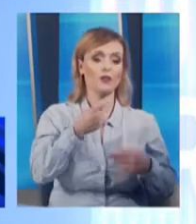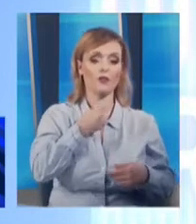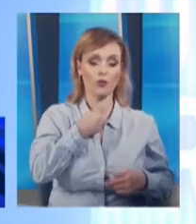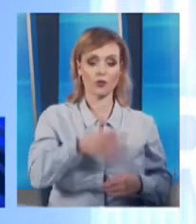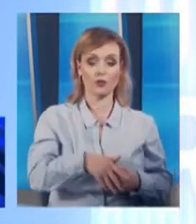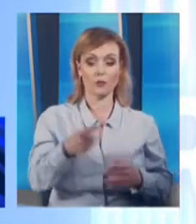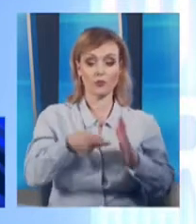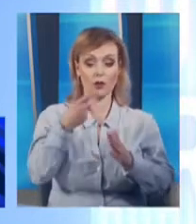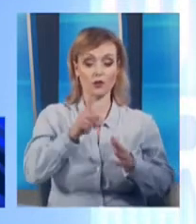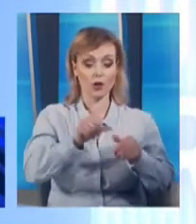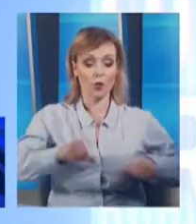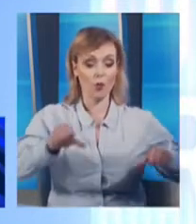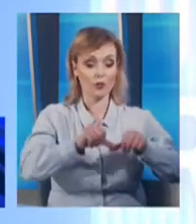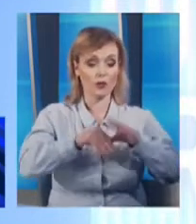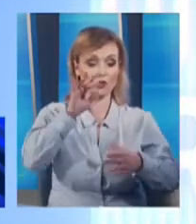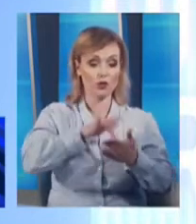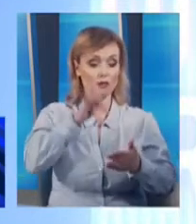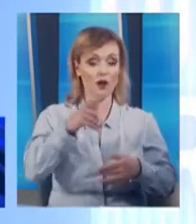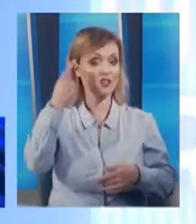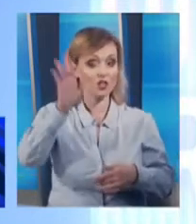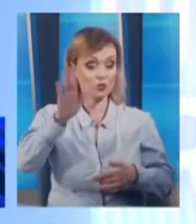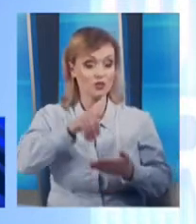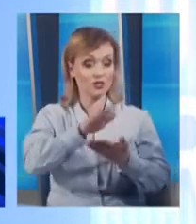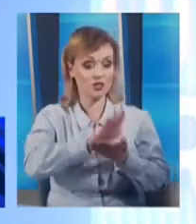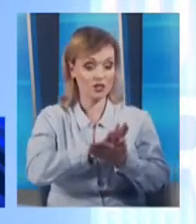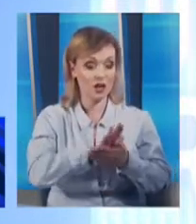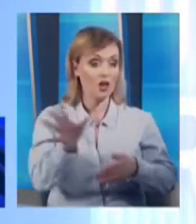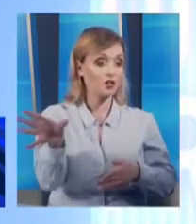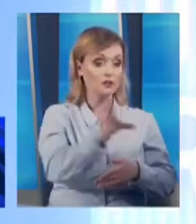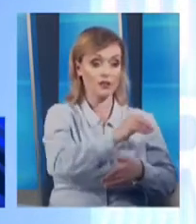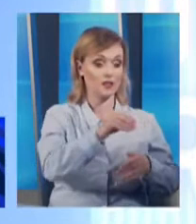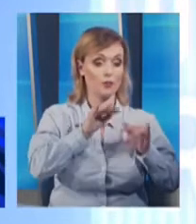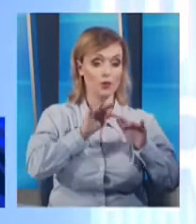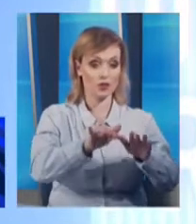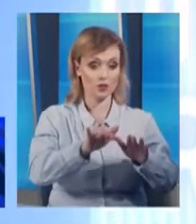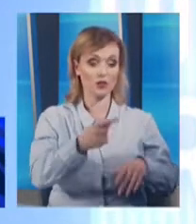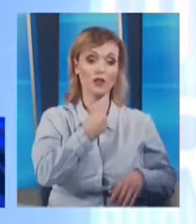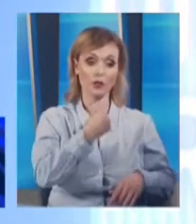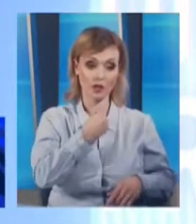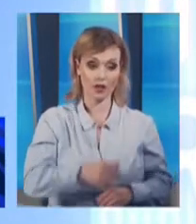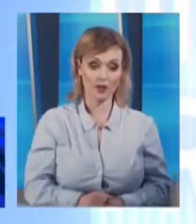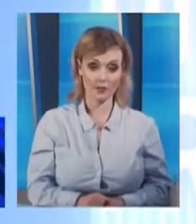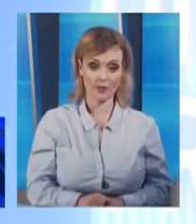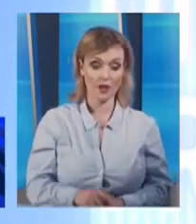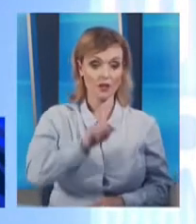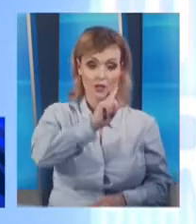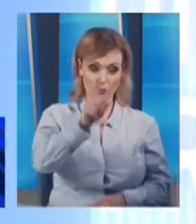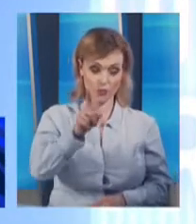de gând să înregistreze întreg procesul de votare